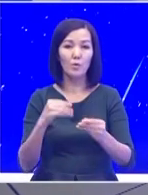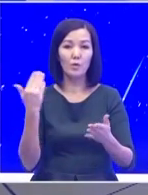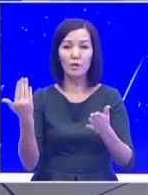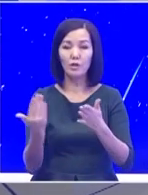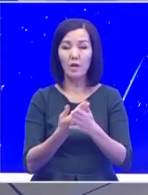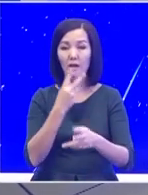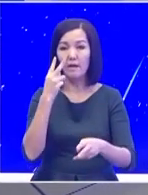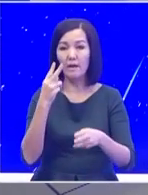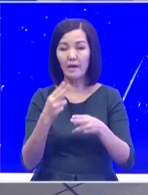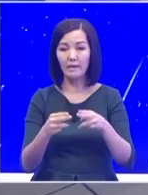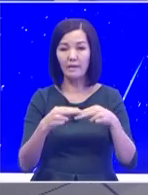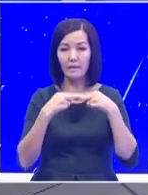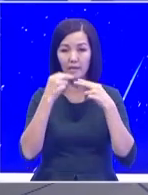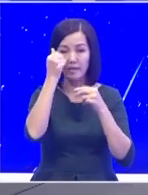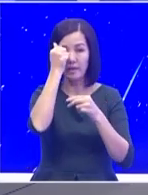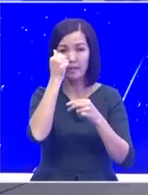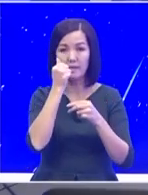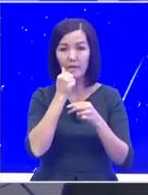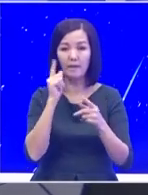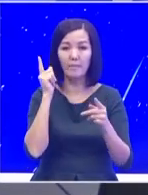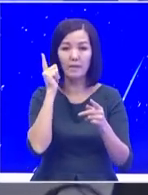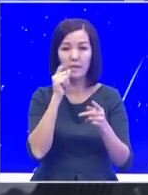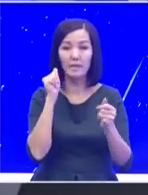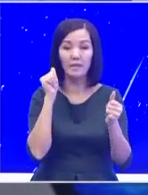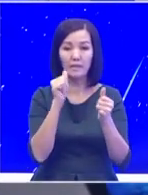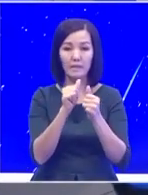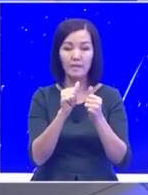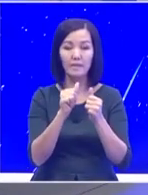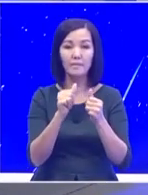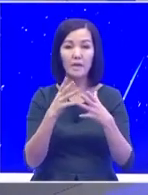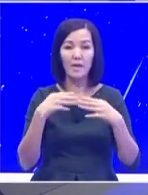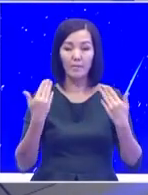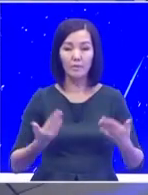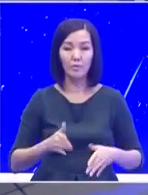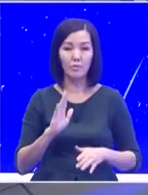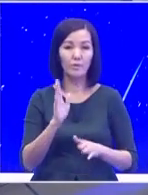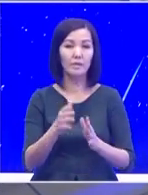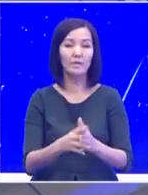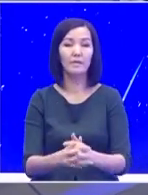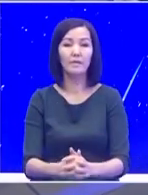Қадірменді көрермен, бүгінге айтар ақпарат осы. Біз өздеріңізбен келер күні қауышамыз. Аман сау болыңыздар.